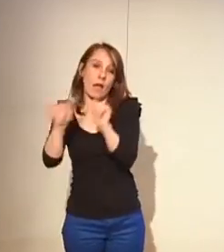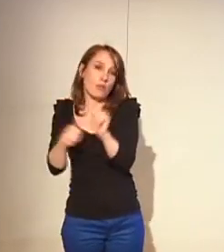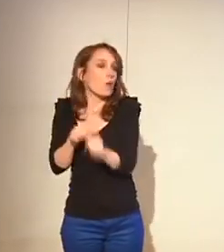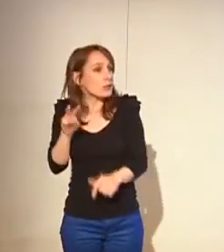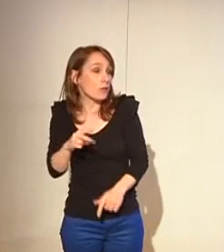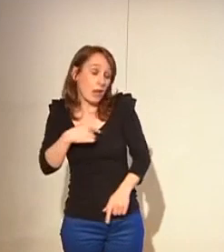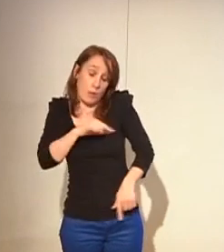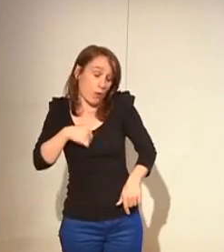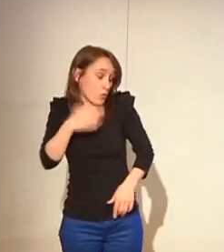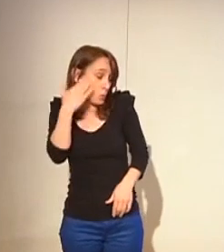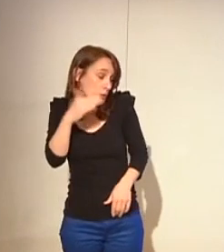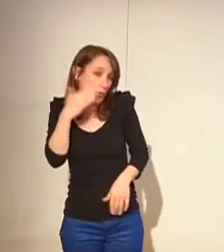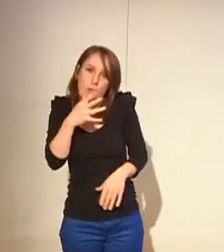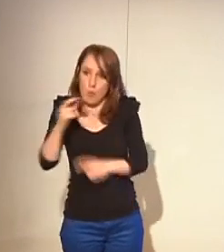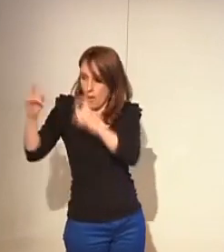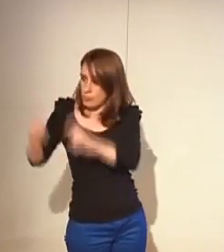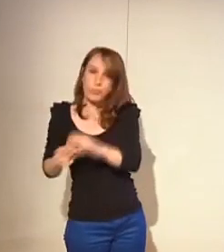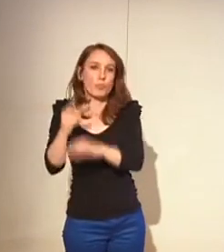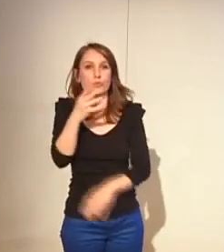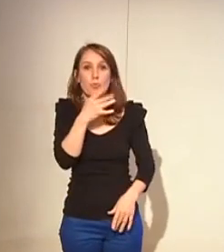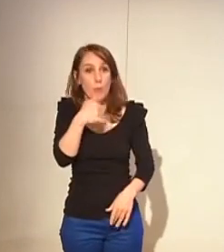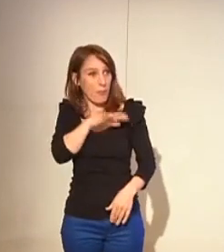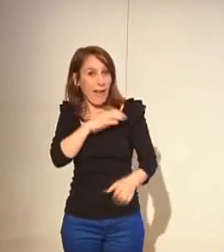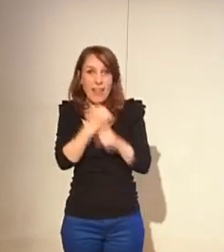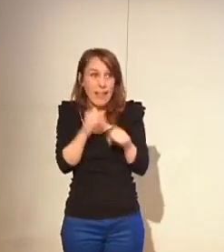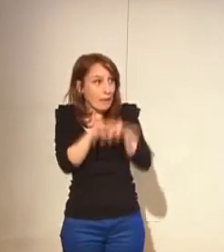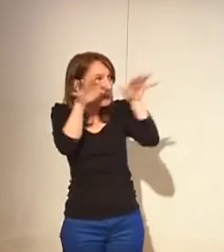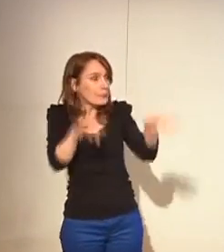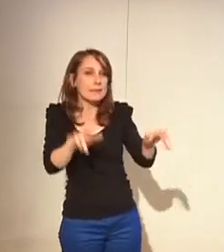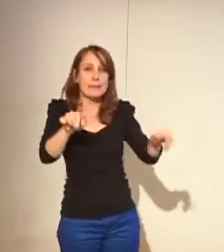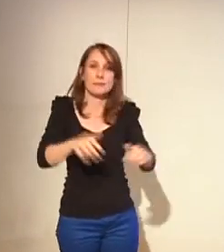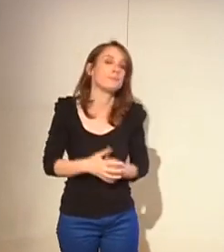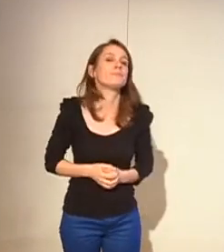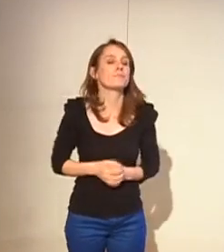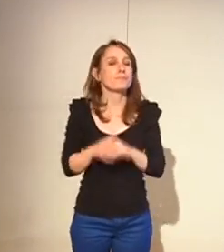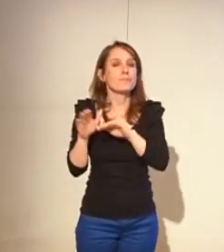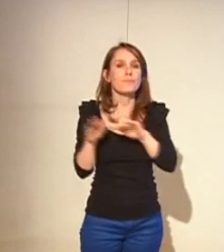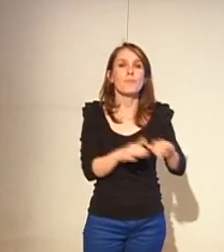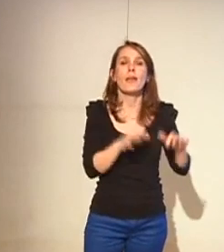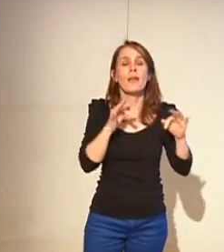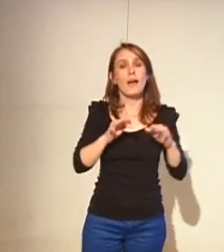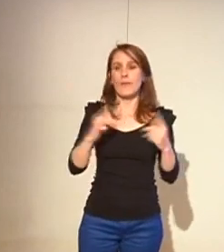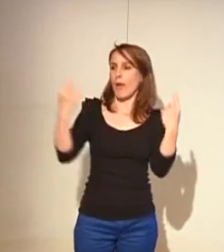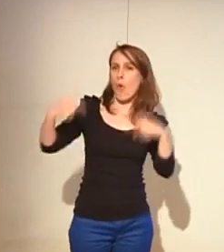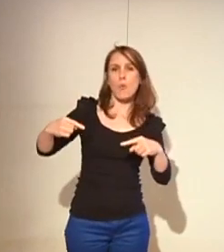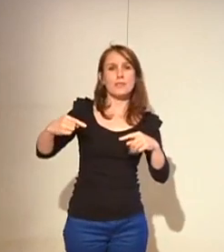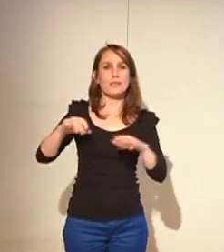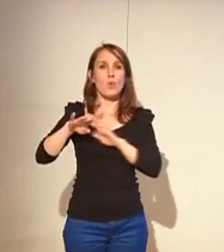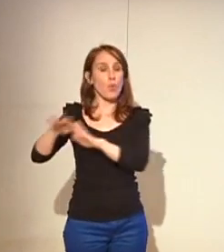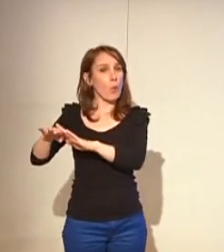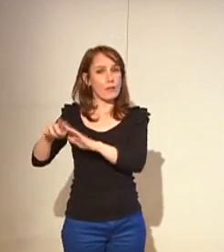baissé le le nombre d'adjoints sur la présentation de l'opposition et sur les droits de l'opposition de façon